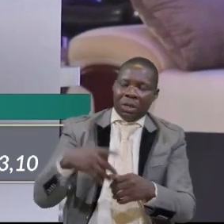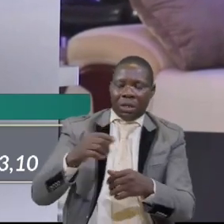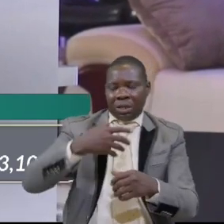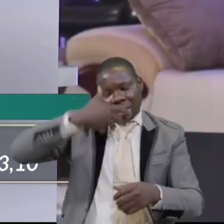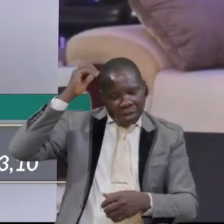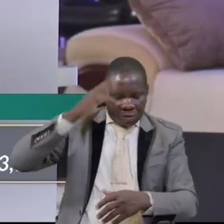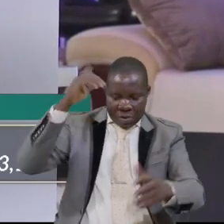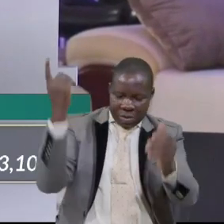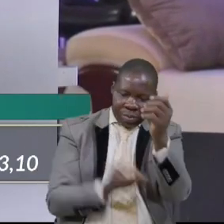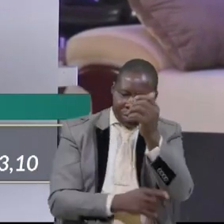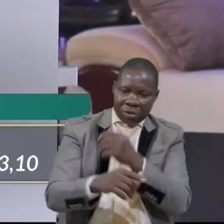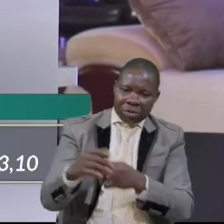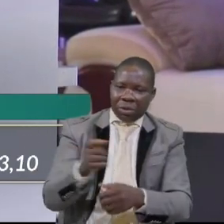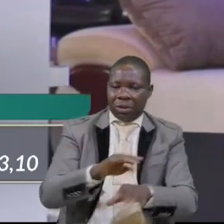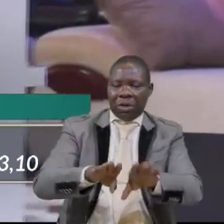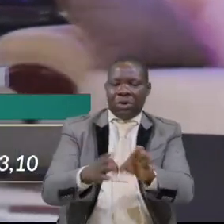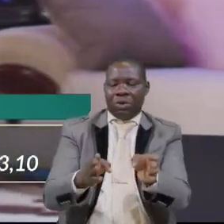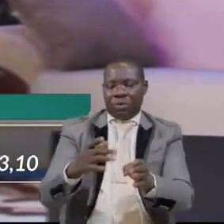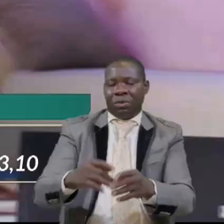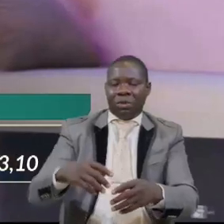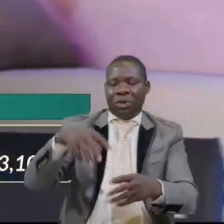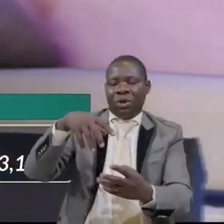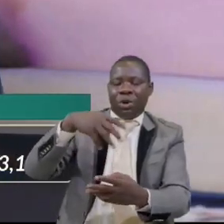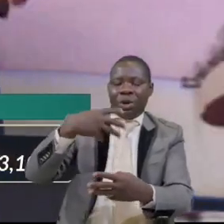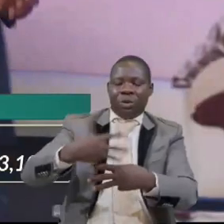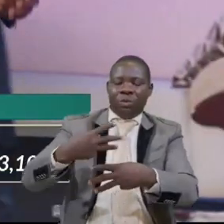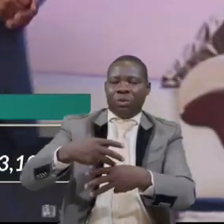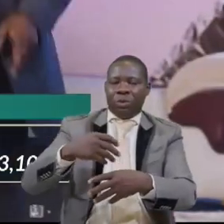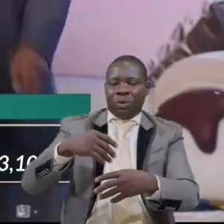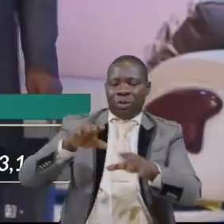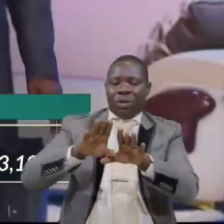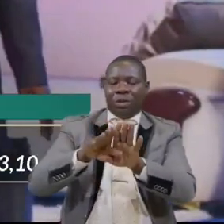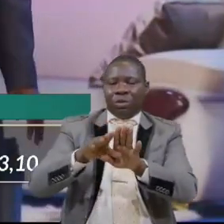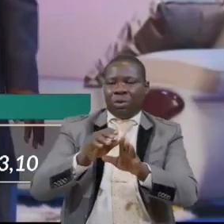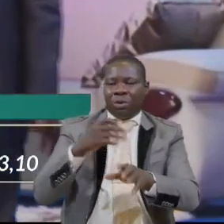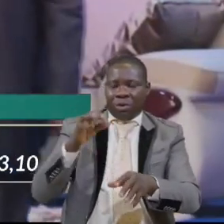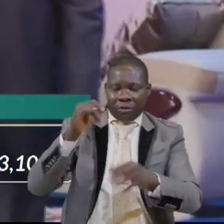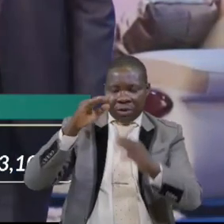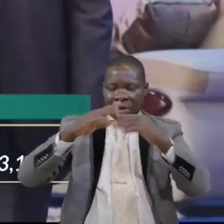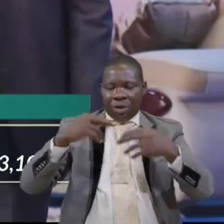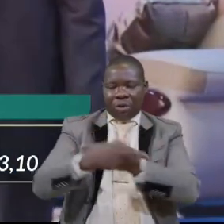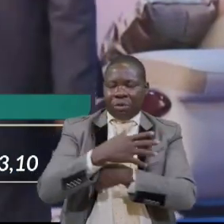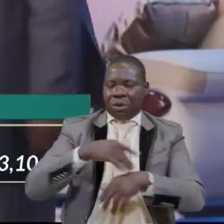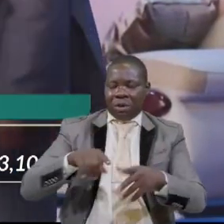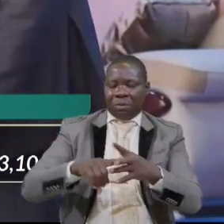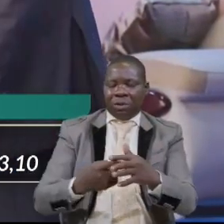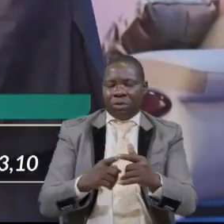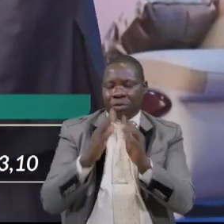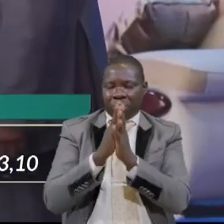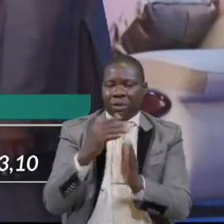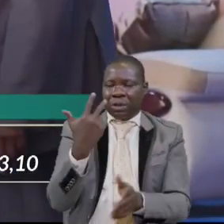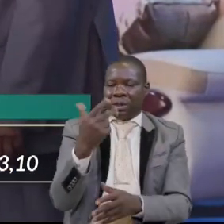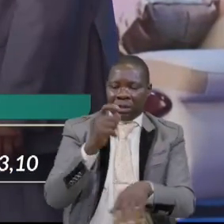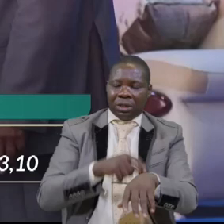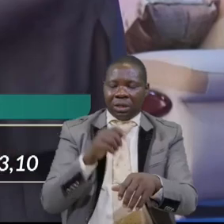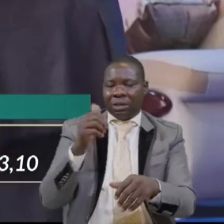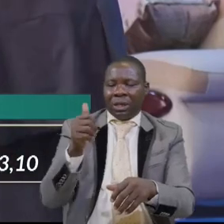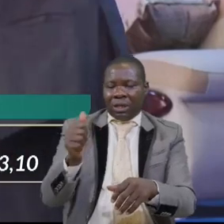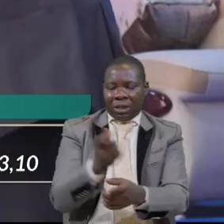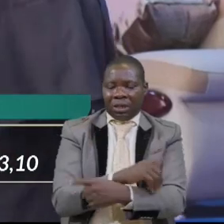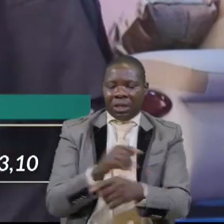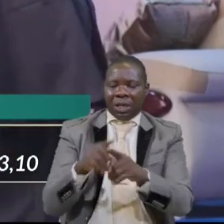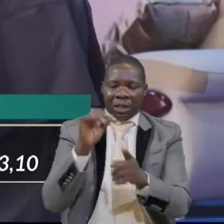ils ont ouvert la porte, ils ont ouvert les fenêtres et il a commencé à prier. Trois fois le jour comme il le faisait auparavant. Et